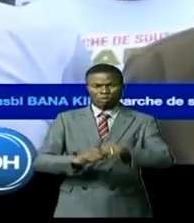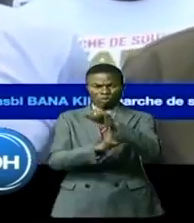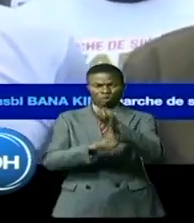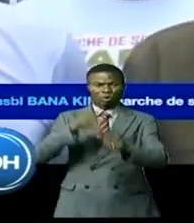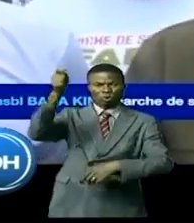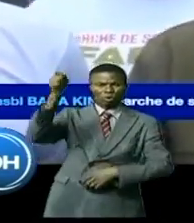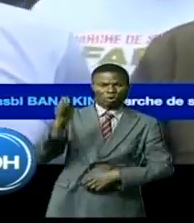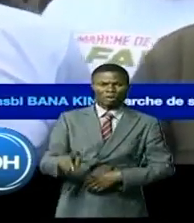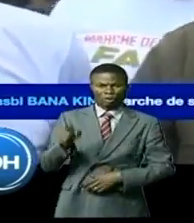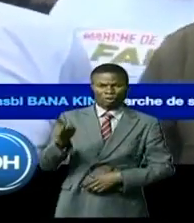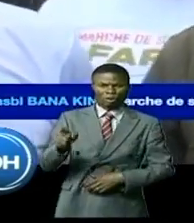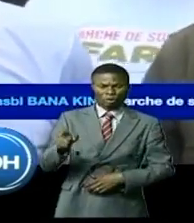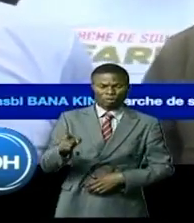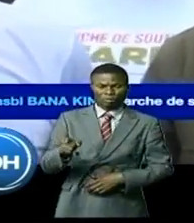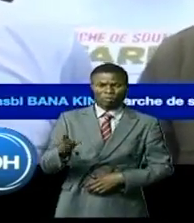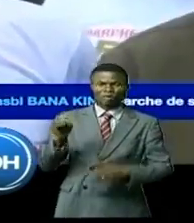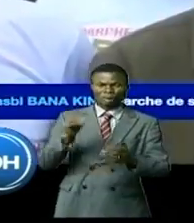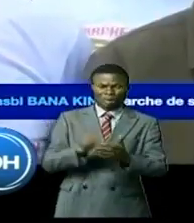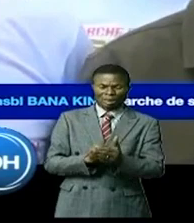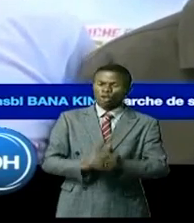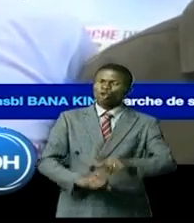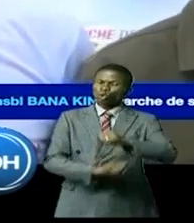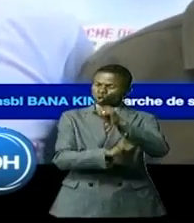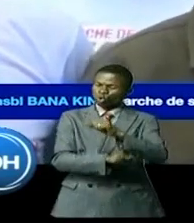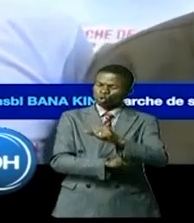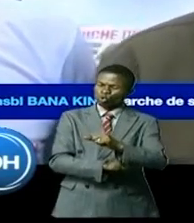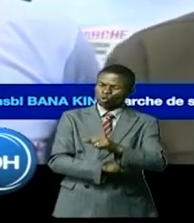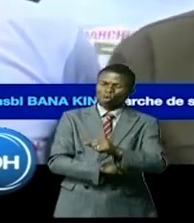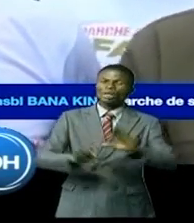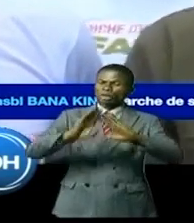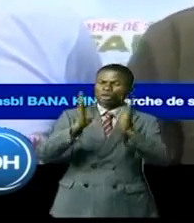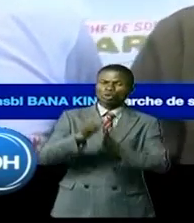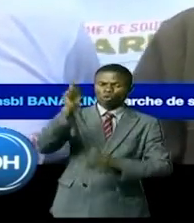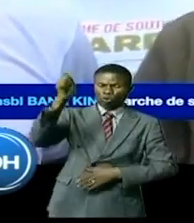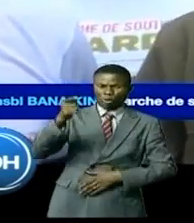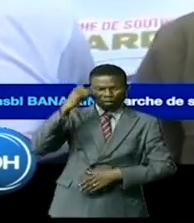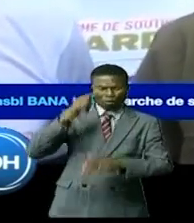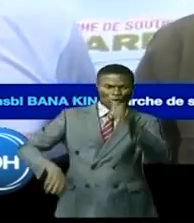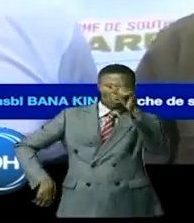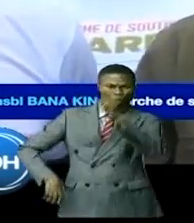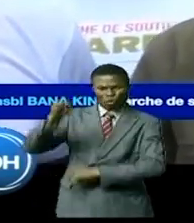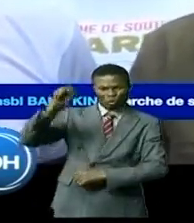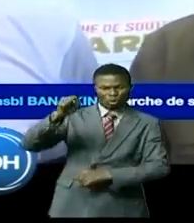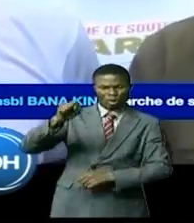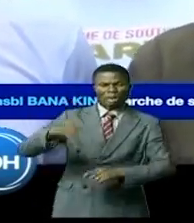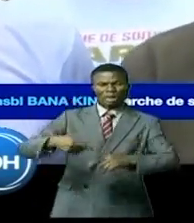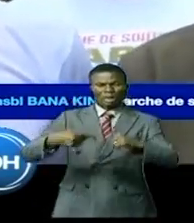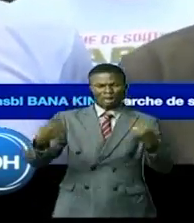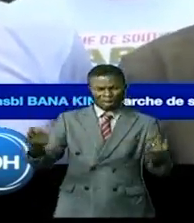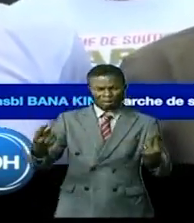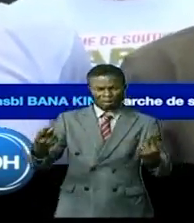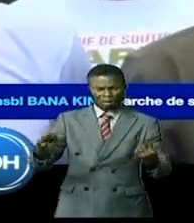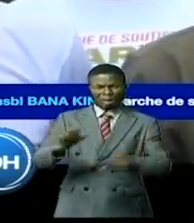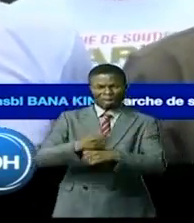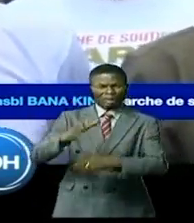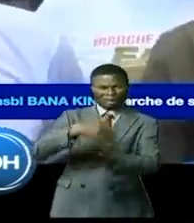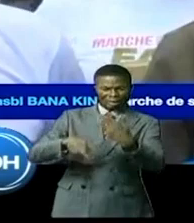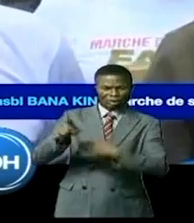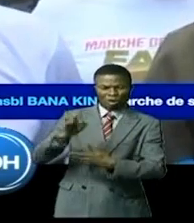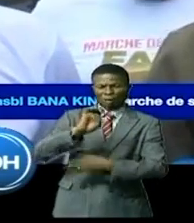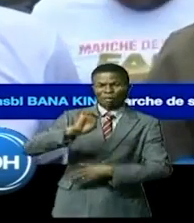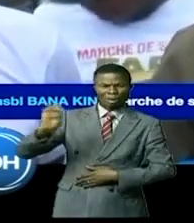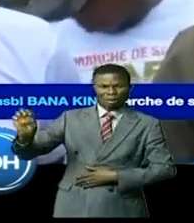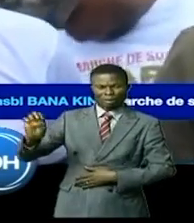armées. Tous derrière FRDC pour bouter dehors l'ennemi qui est en train de nous agresser.